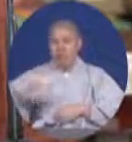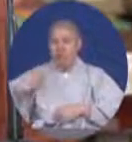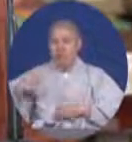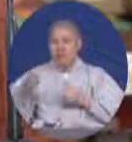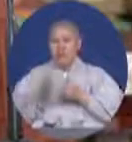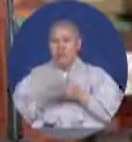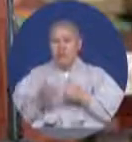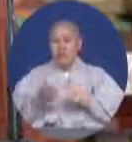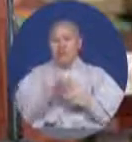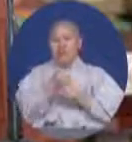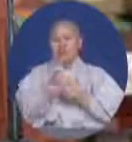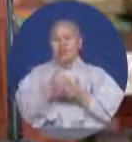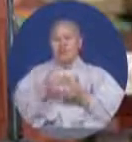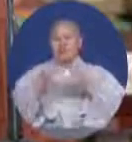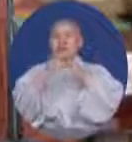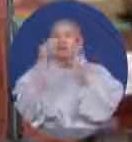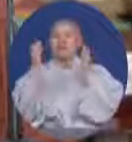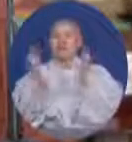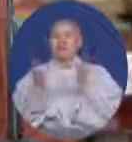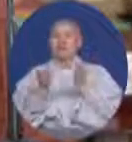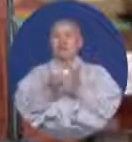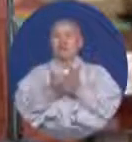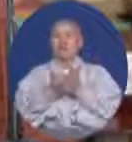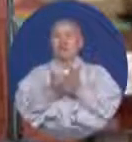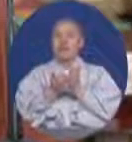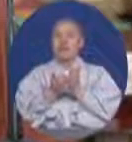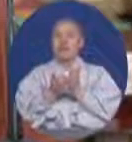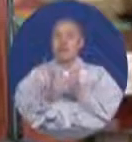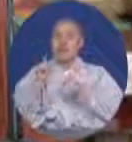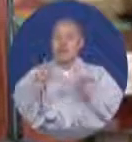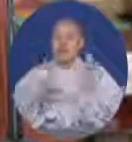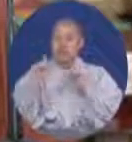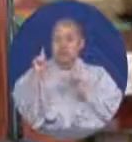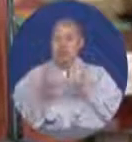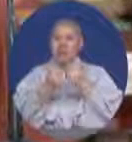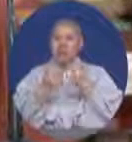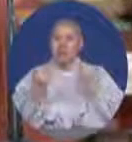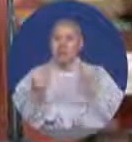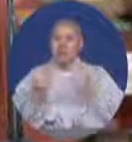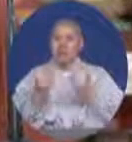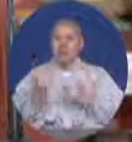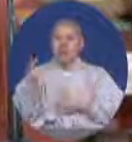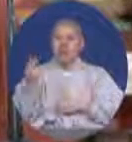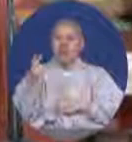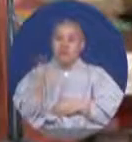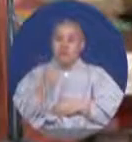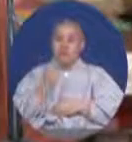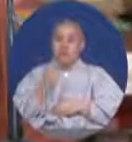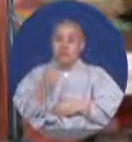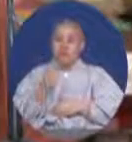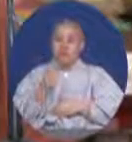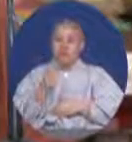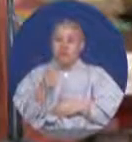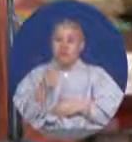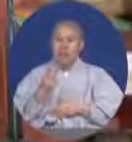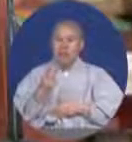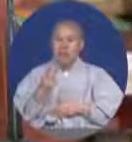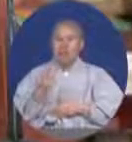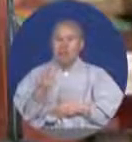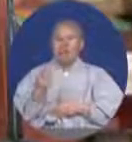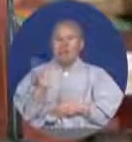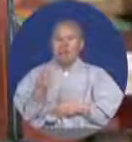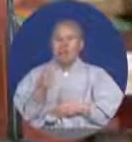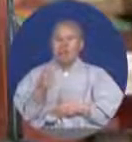그래서 부처님은 이 일체재상이라 일체재상을 여여서 곧 이름을 모든 부처님이라고